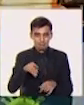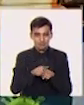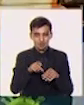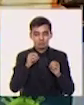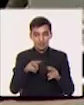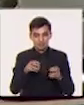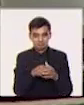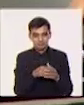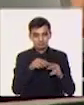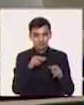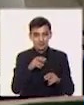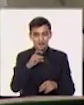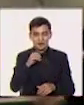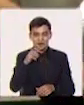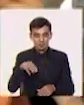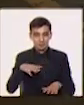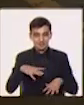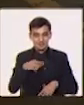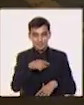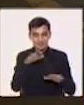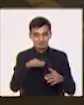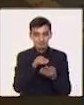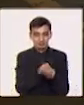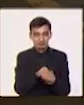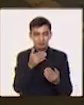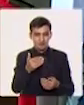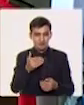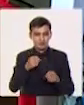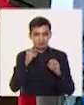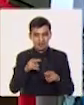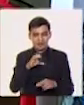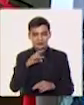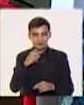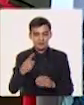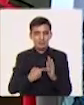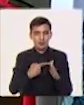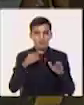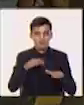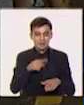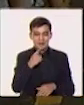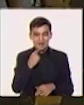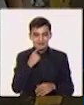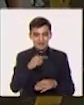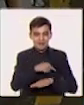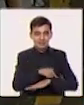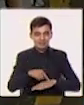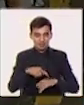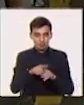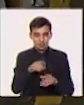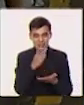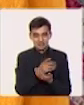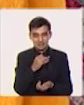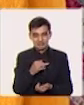қарайтын Рахат базарының орналасқан жері зираттың санитарлық қорғау аймағында тұр деп қызыл сызыққа енгізіп, жалға беру